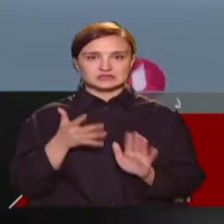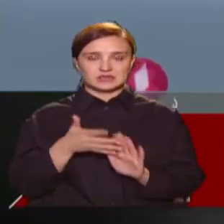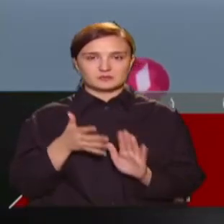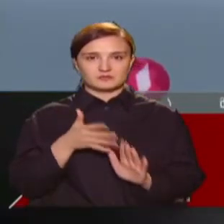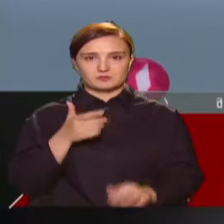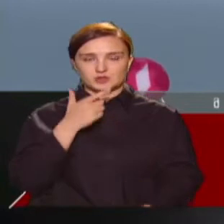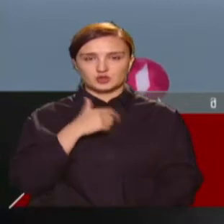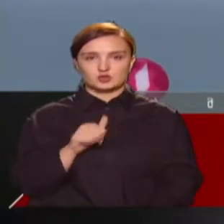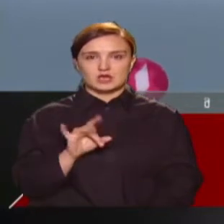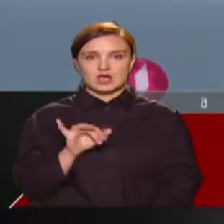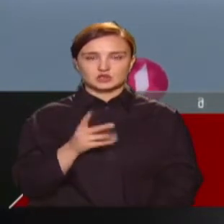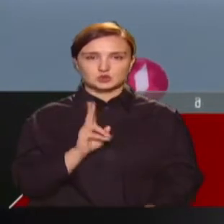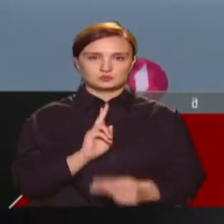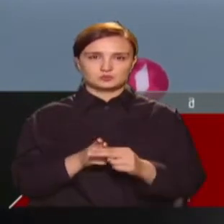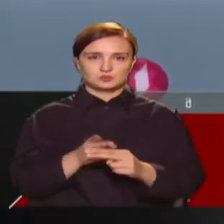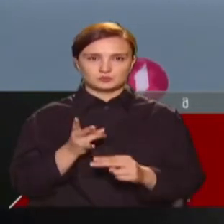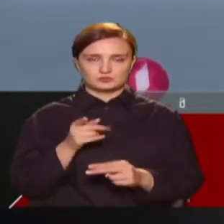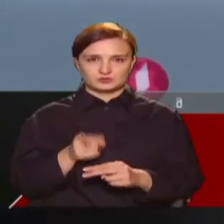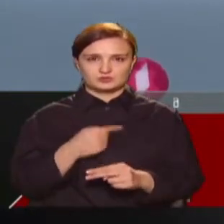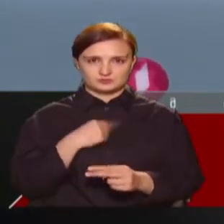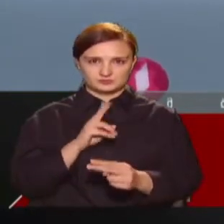და ნაცნობი მოძრაობა შემოყვა.